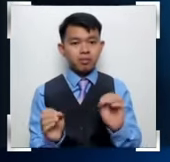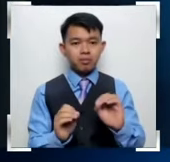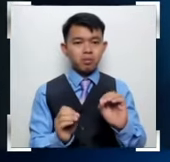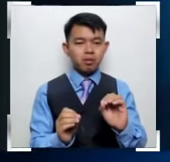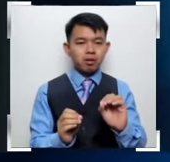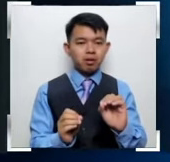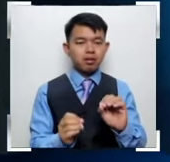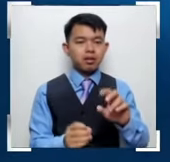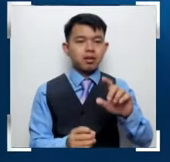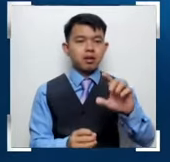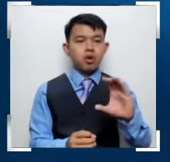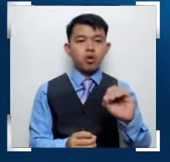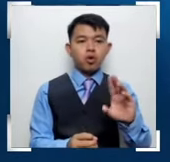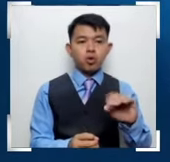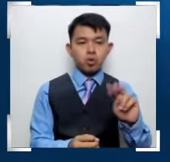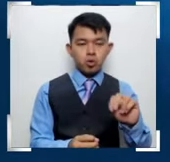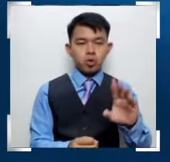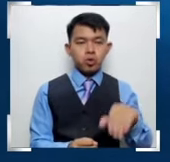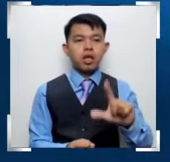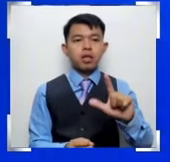Philippine Coast Guard.